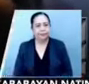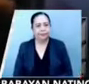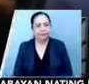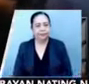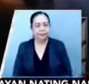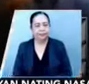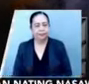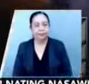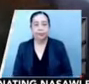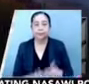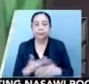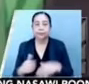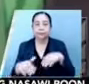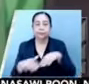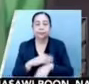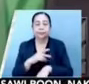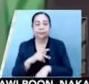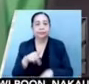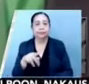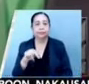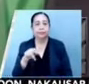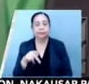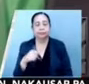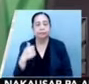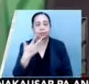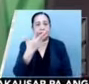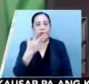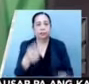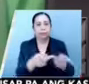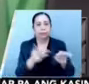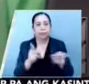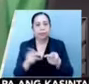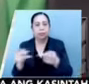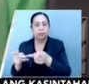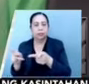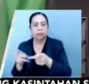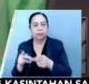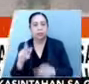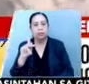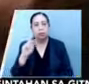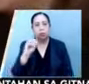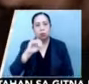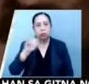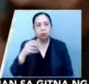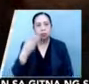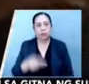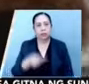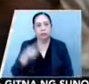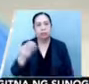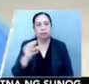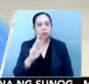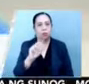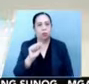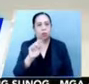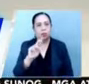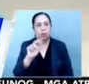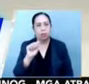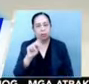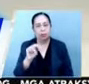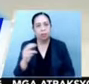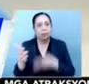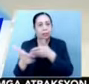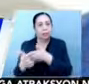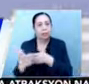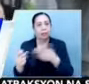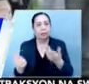Kasunod ang raid ng Philippine National Police sa limang compound ng Kingdom of Jesus Christ para magsilbi ng warrant laban kay Pastor Apollo Kibuloy at